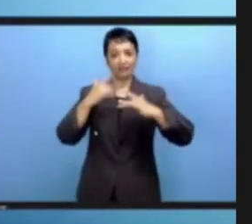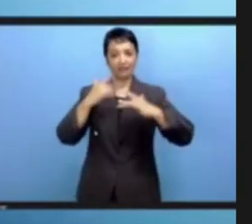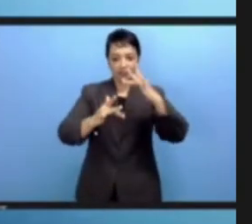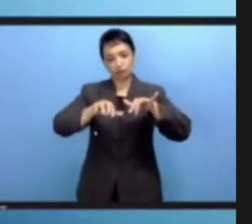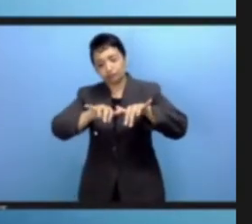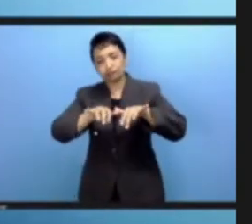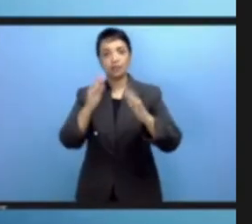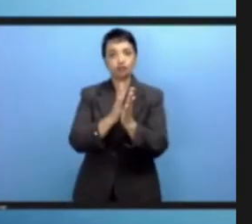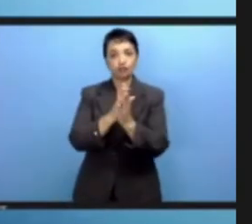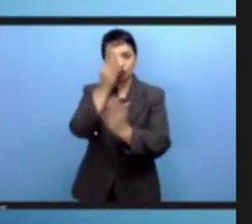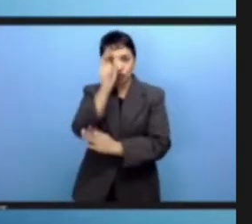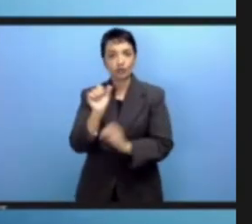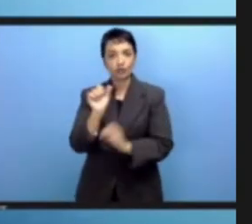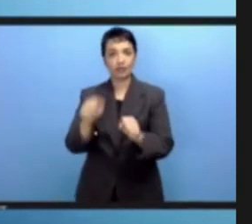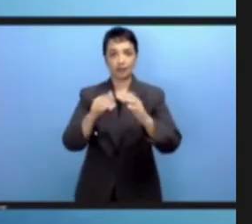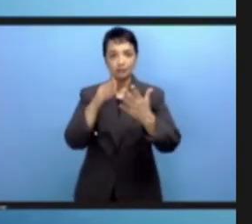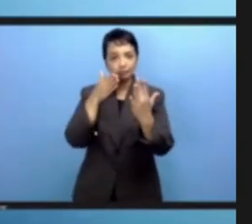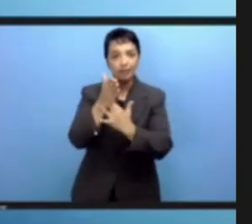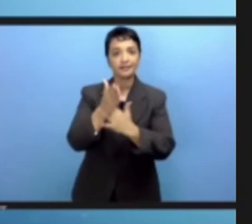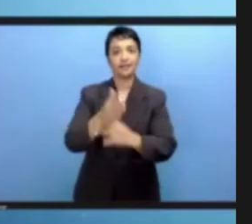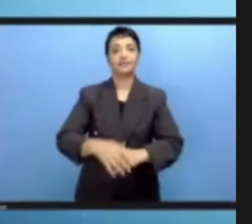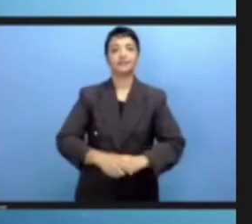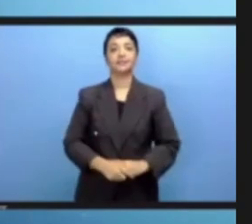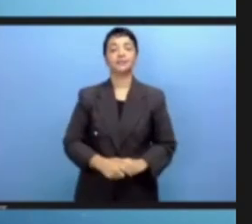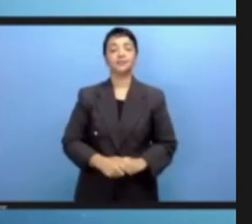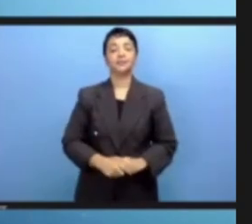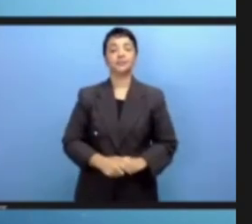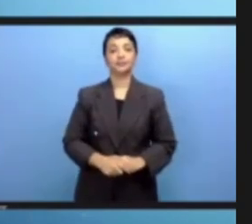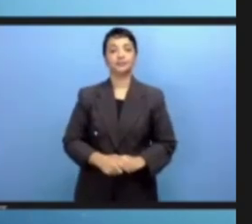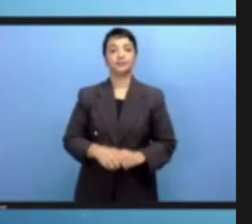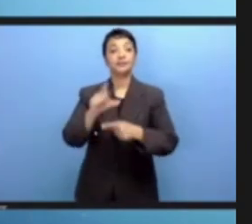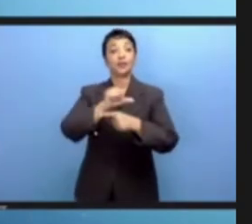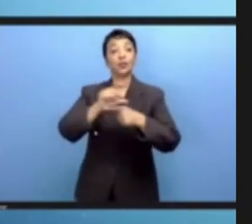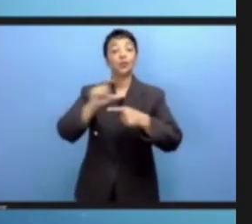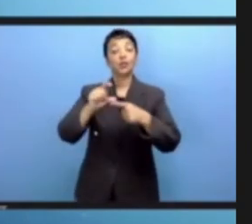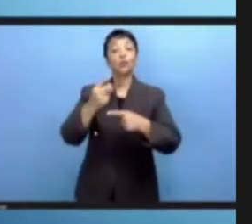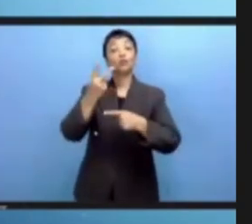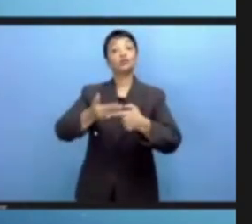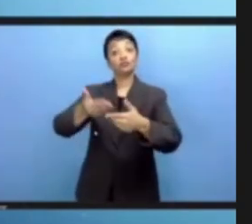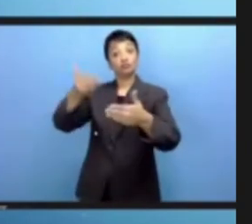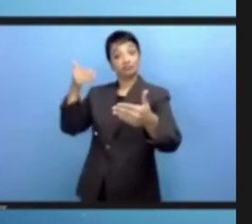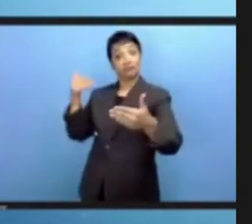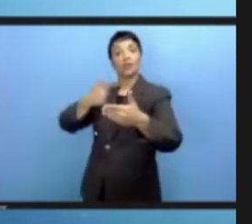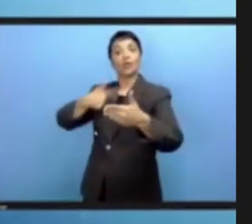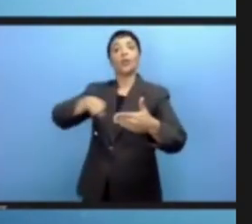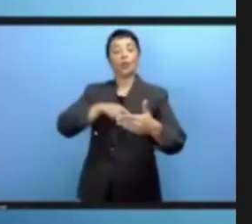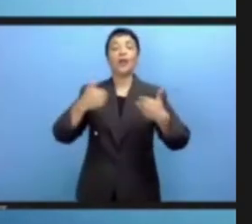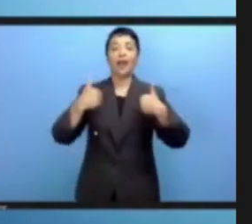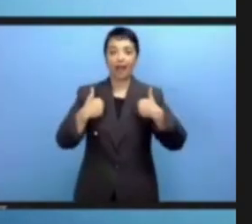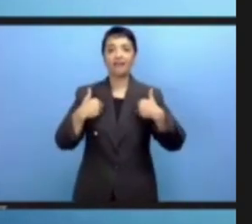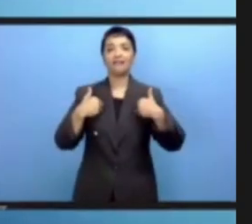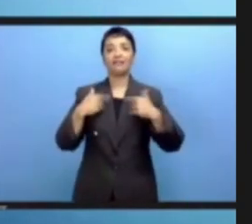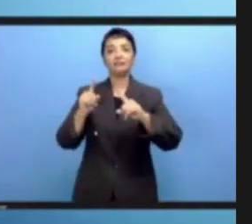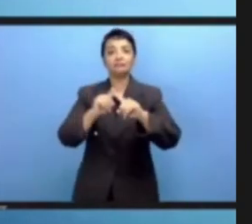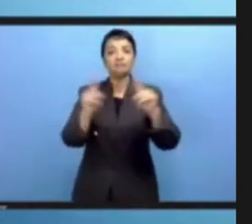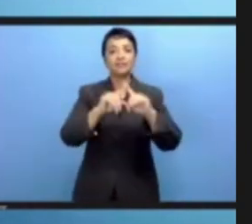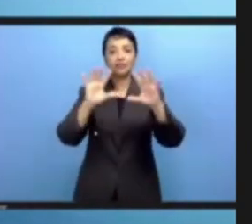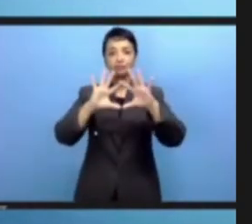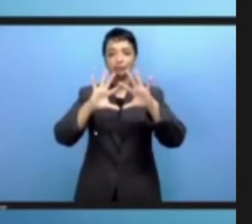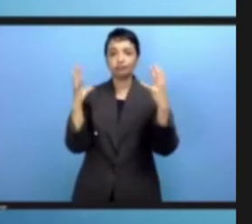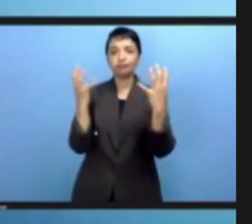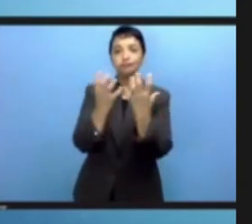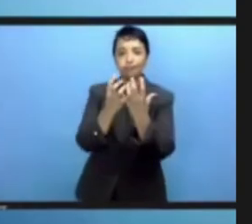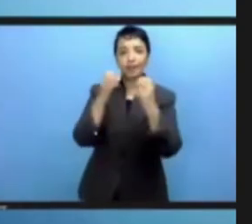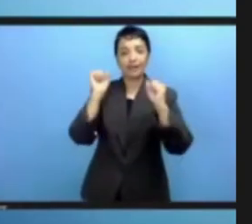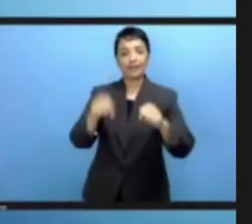Plus de 2000 écoles ont désormais accès à Internet. Nous venons d'adopter une stratégie sur Internet